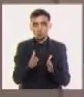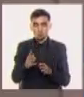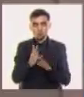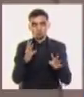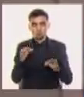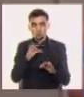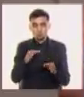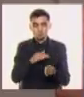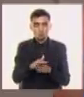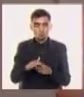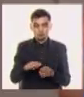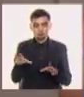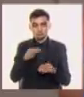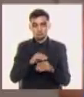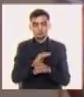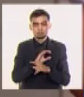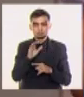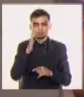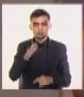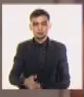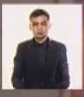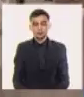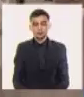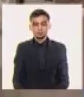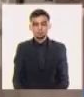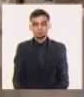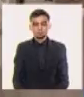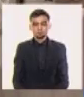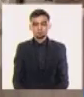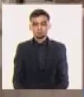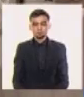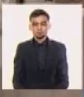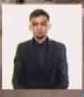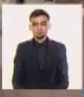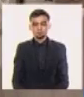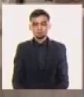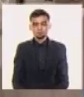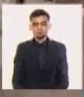очереди в полном объеме. Бахром Абдуллаев, Абзал Турабек, Информбюро, Шымкент.